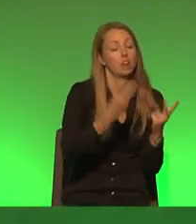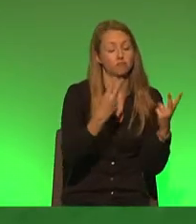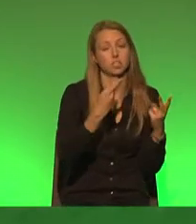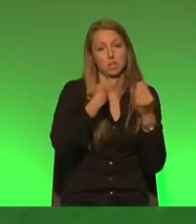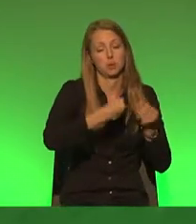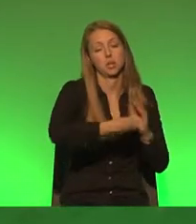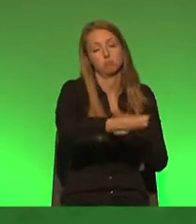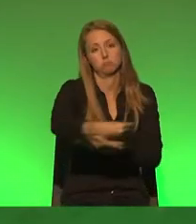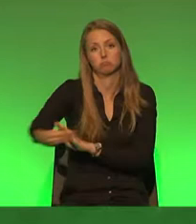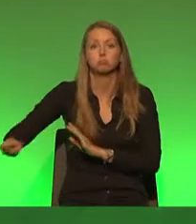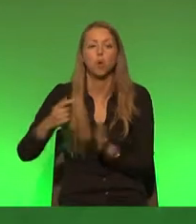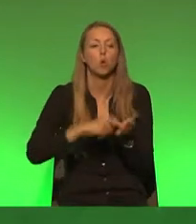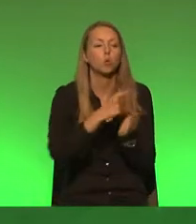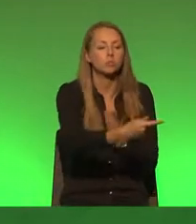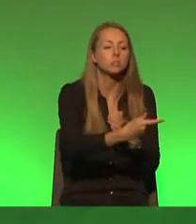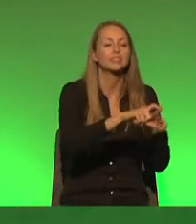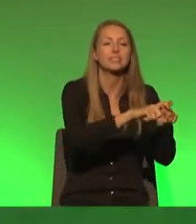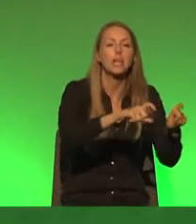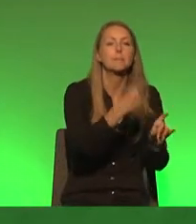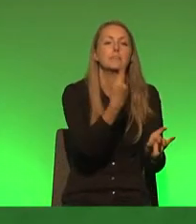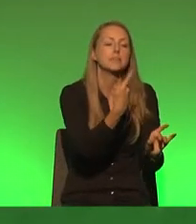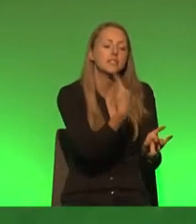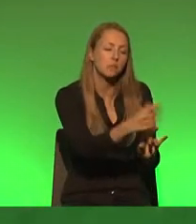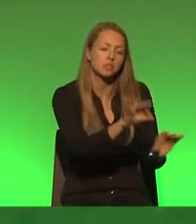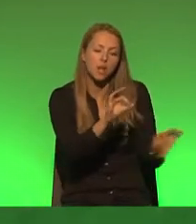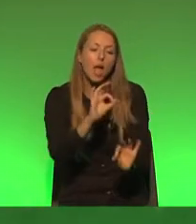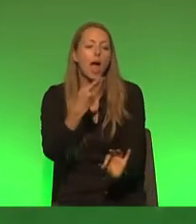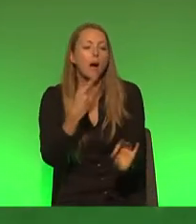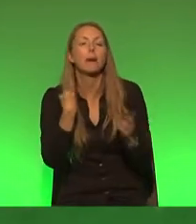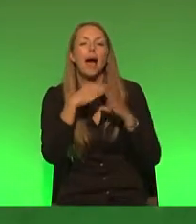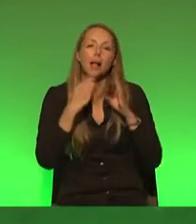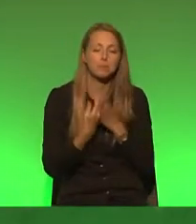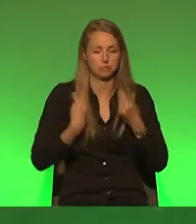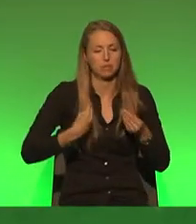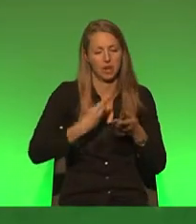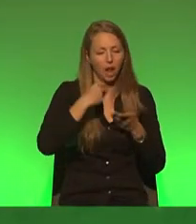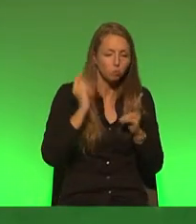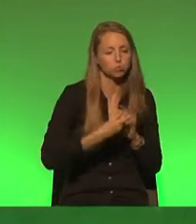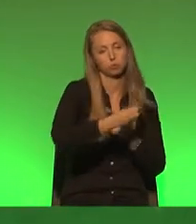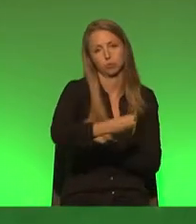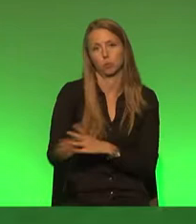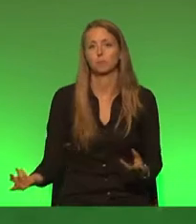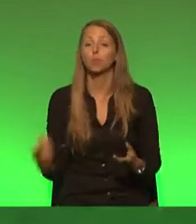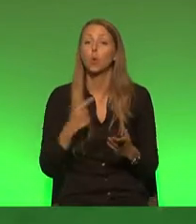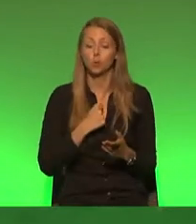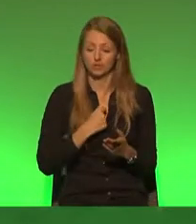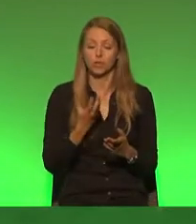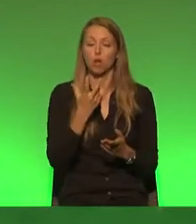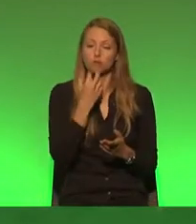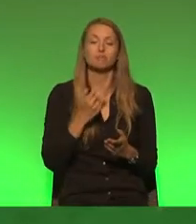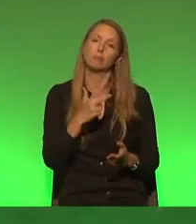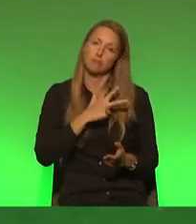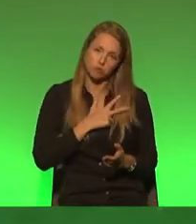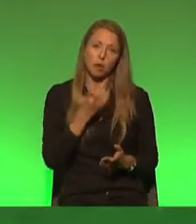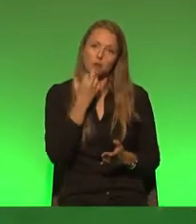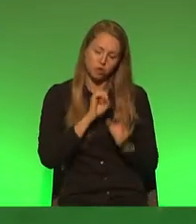vor Ort ja die Themen für die Kommunalwahl selber setzt. Und hier möchte ich, und das ist mein Versprechen an euch, euch bestmöglich